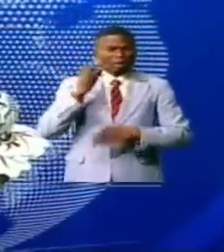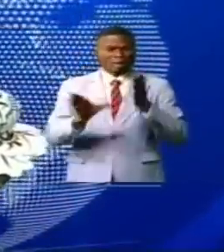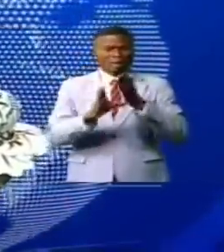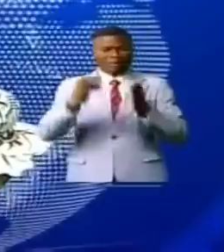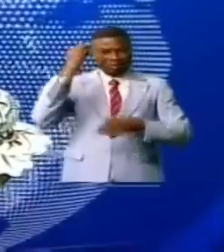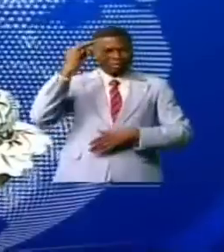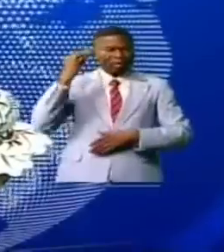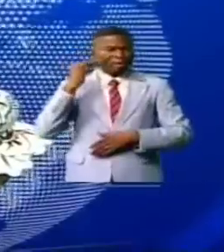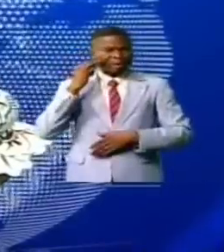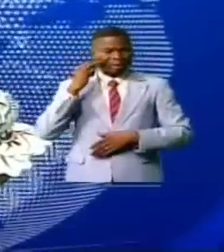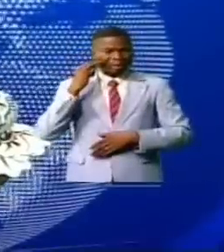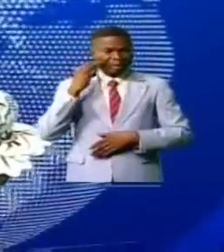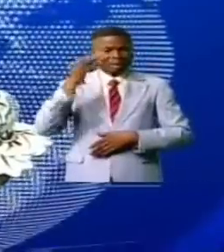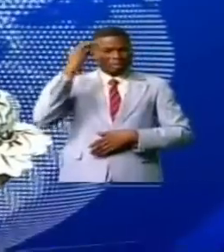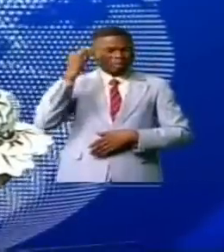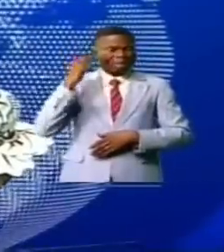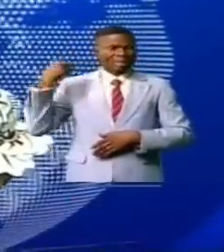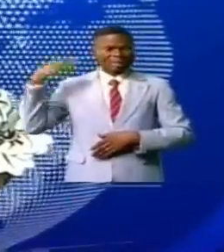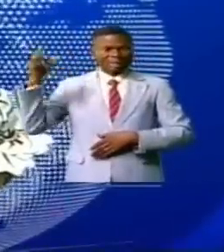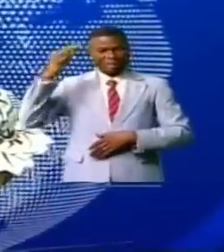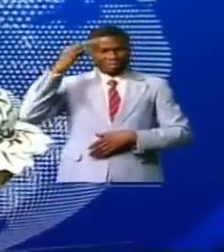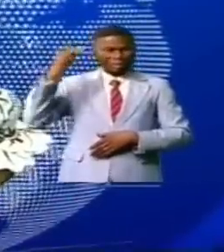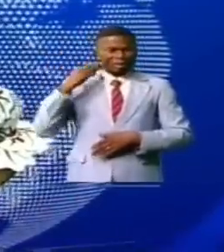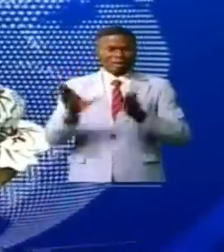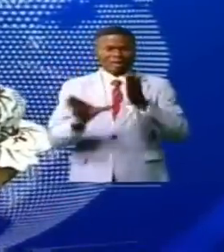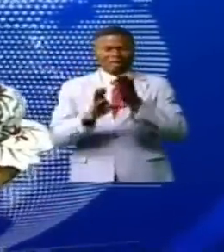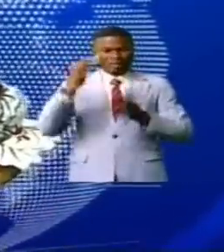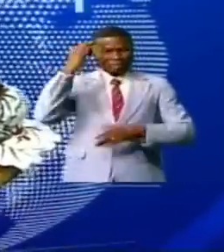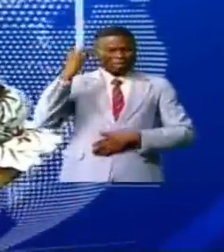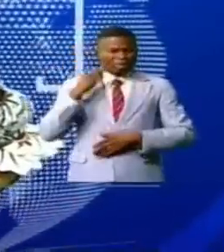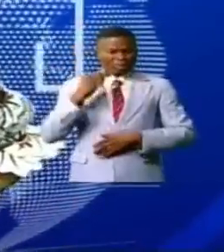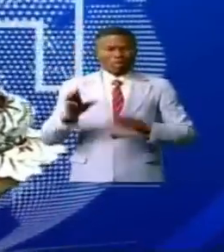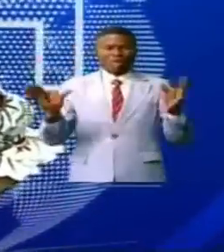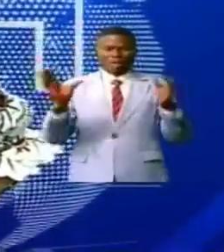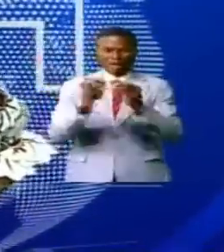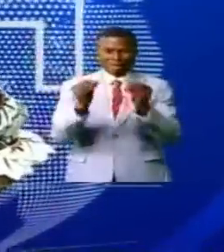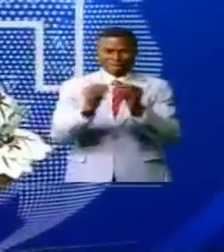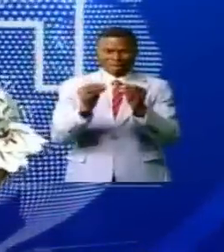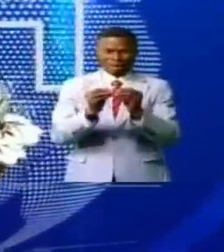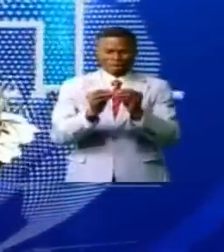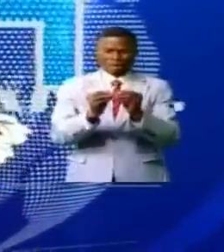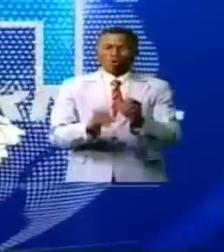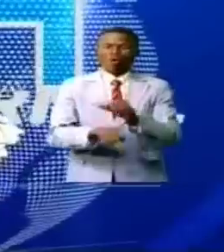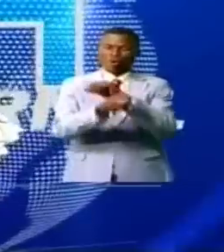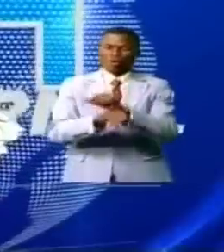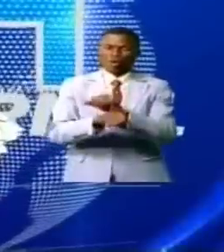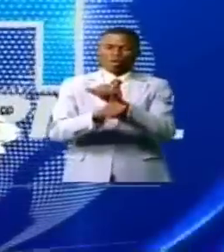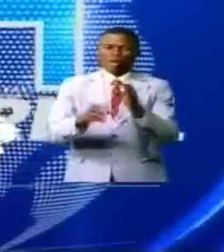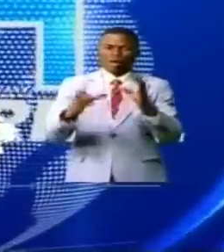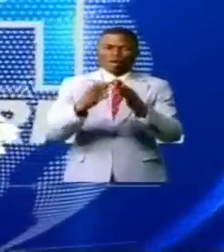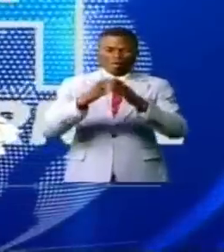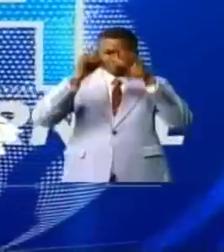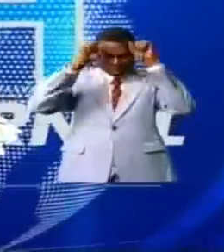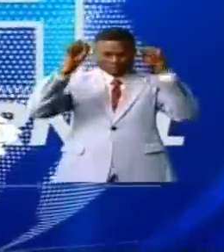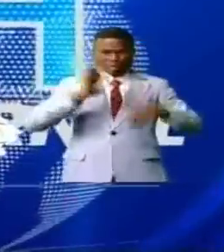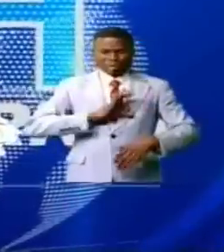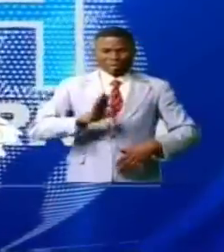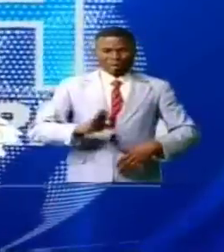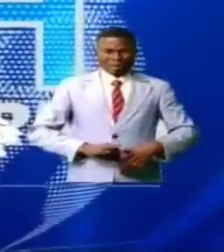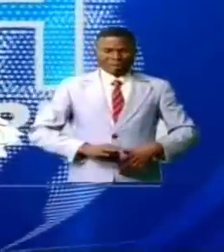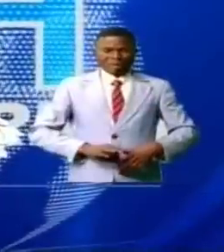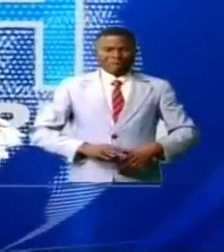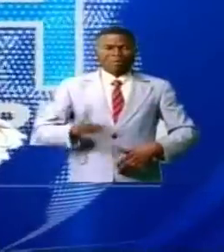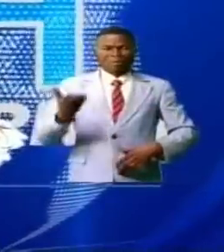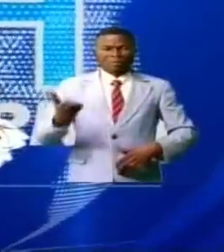vice-premier ministre, ministre d'État, ministre et vice-ministre se sont retrouvés en distanciel autour du chef de l'État, président